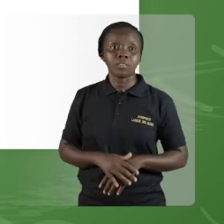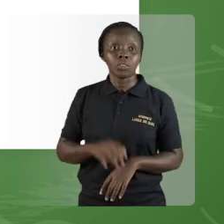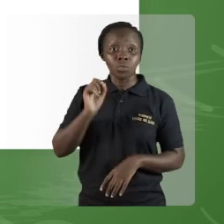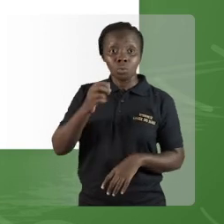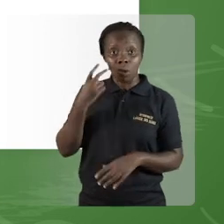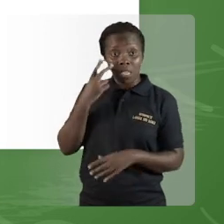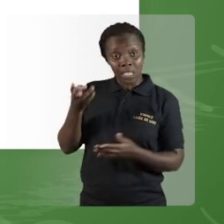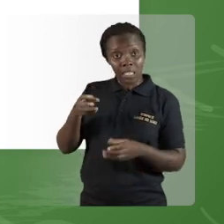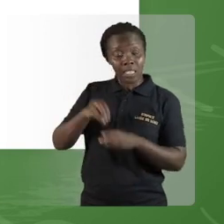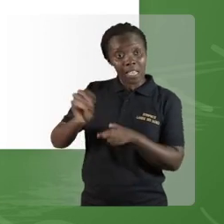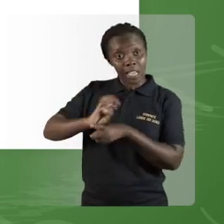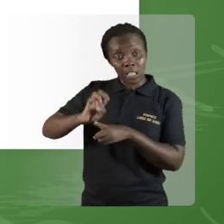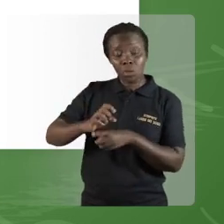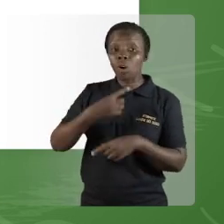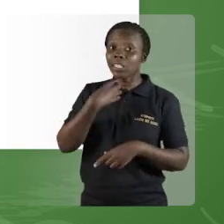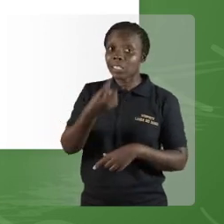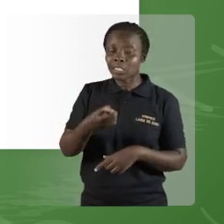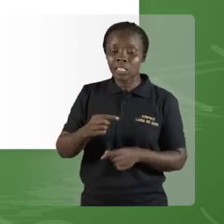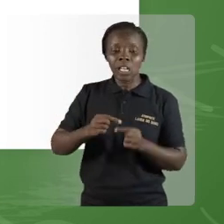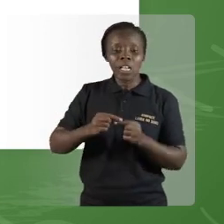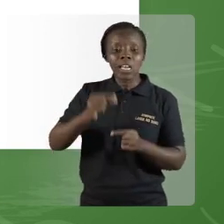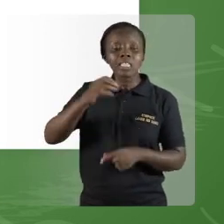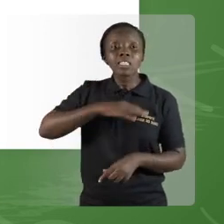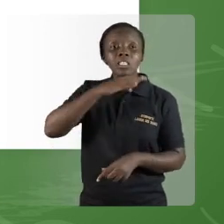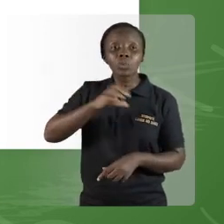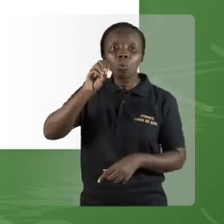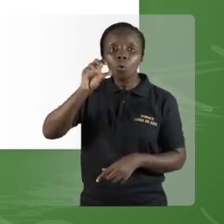conducteur, toute la tige OA est dans le champ.